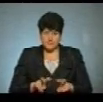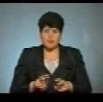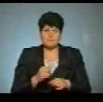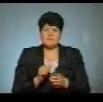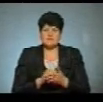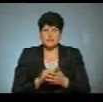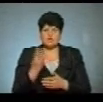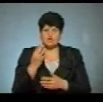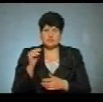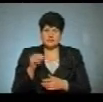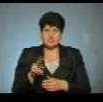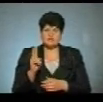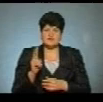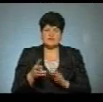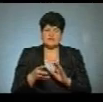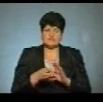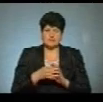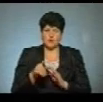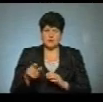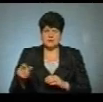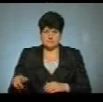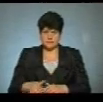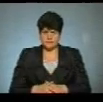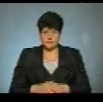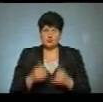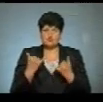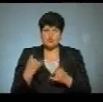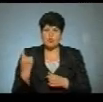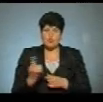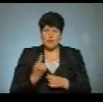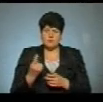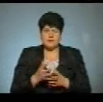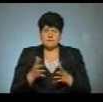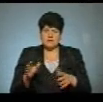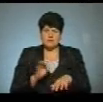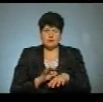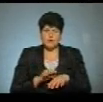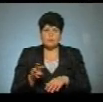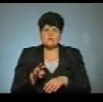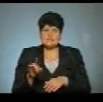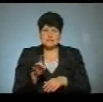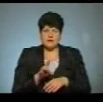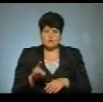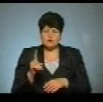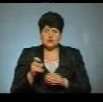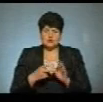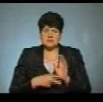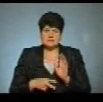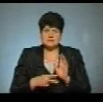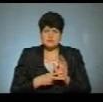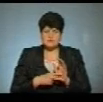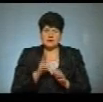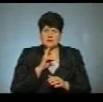матеріали 4029 осіб. На сьогодні в області найбільше хворих у Монастириському районі – 177,